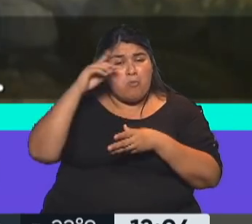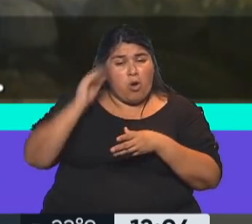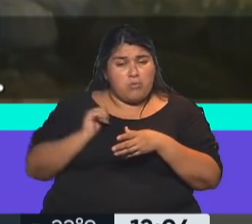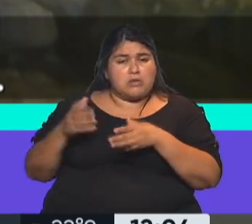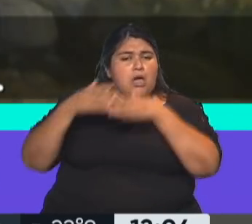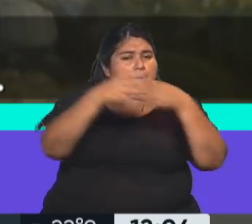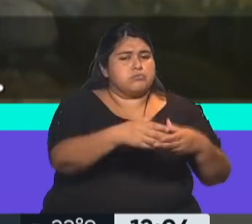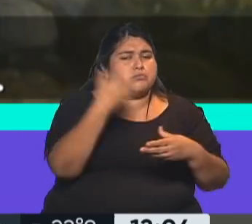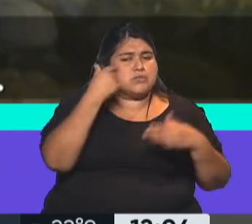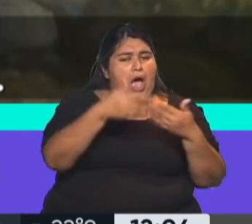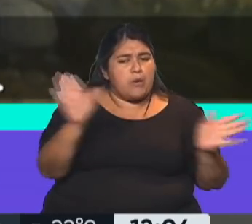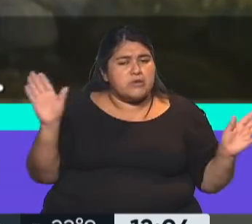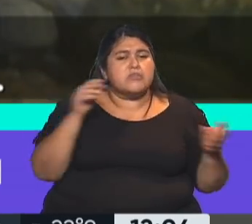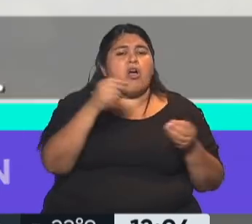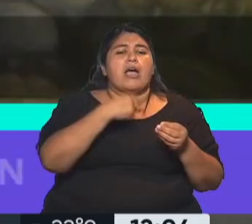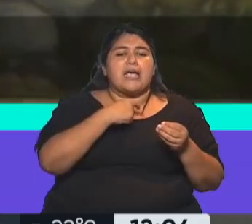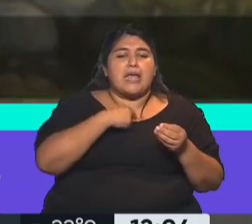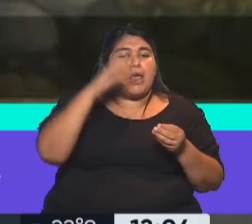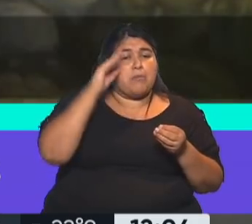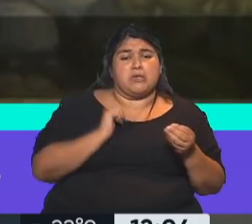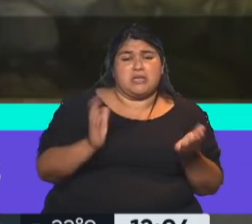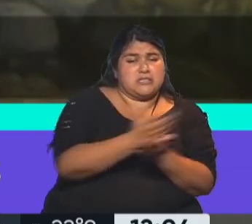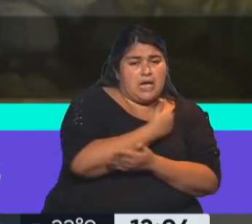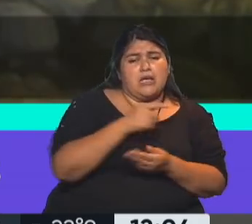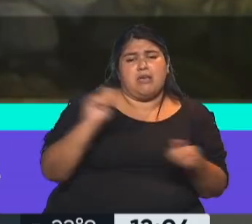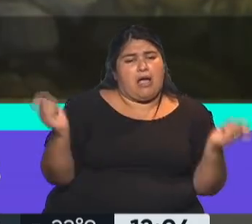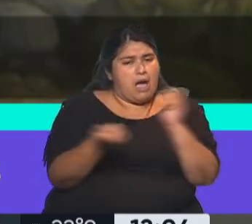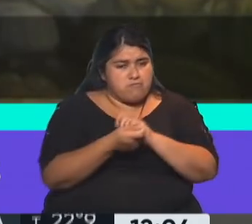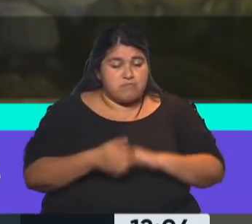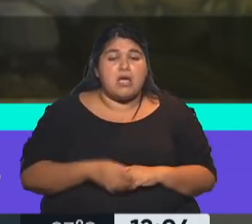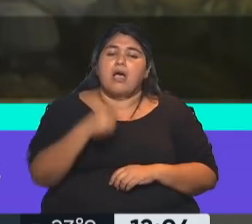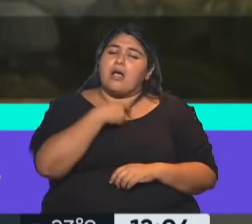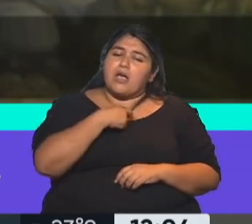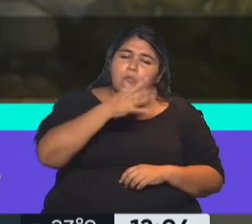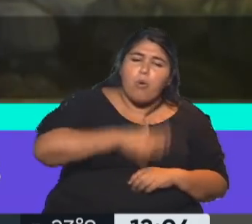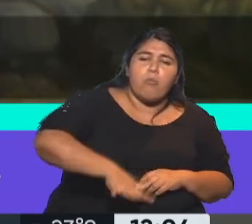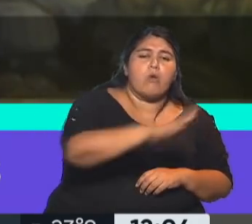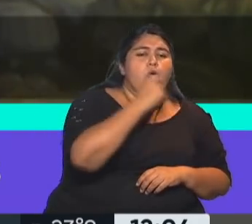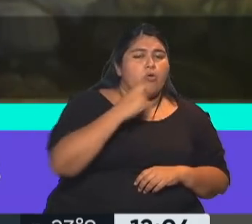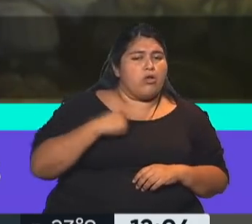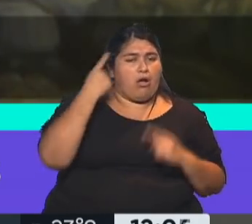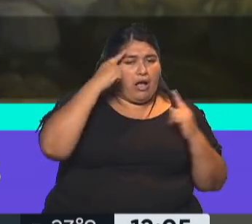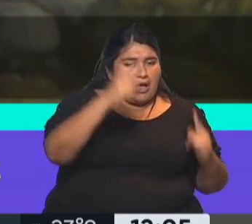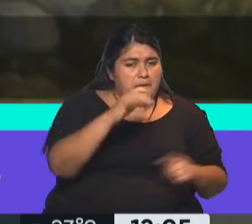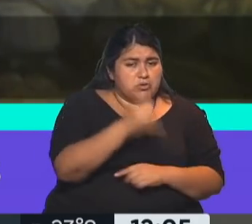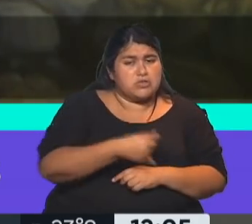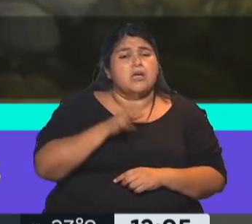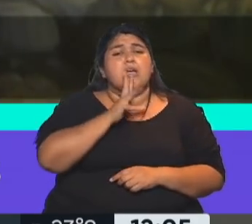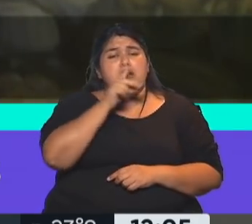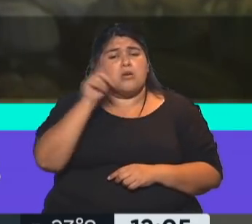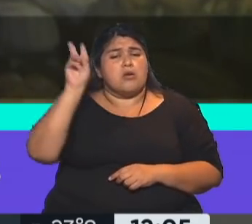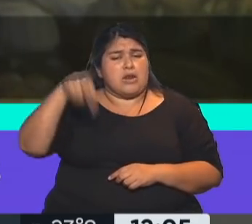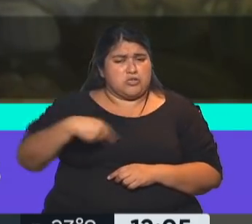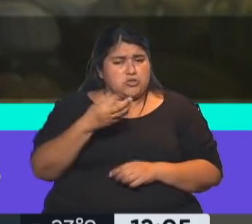– демилитаризация и денацификация. Мы хотим, чтобы украинский народ, или, как сказал президент Путин, все